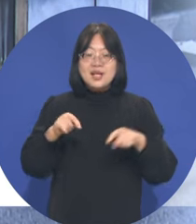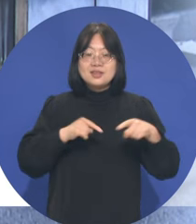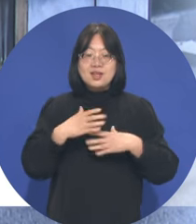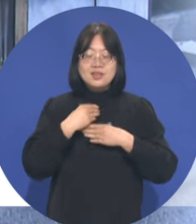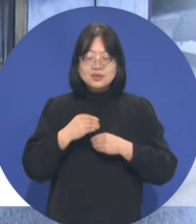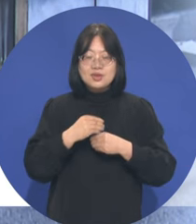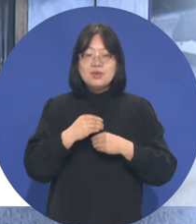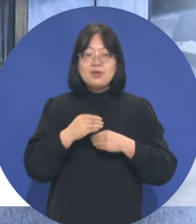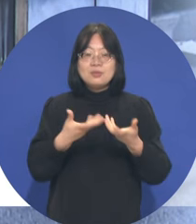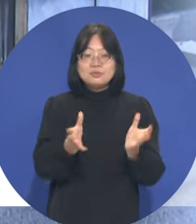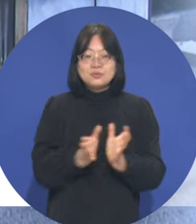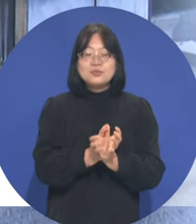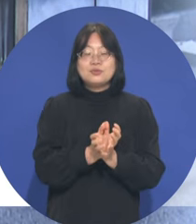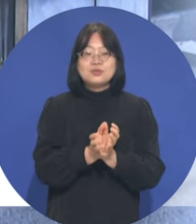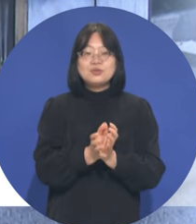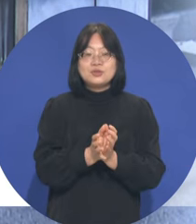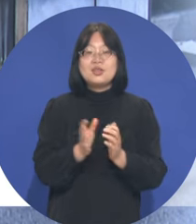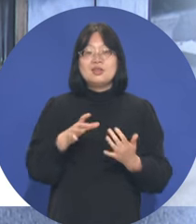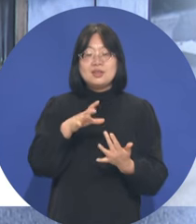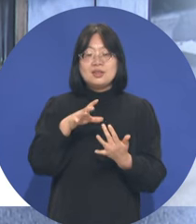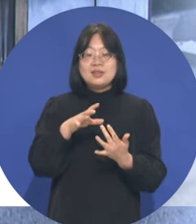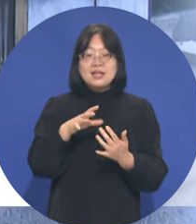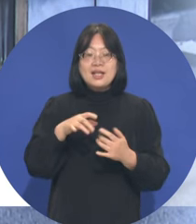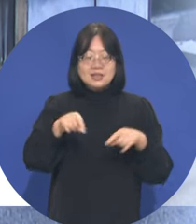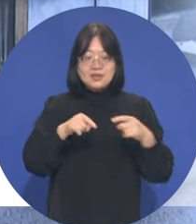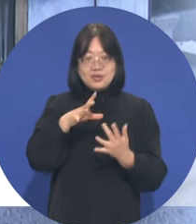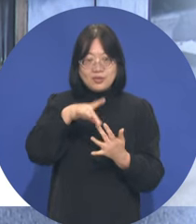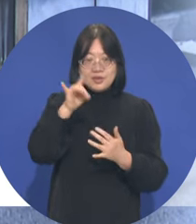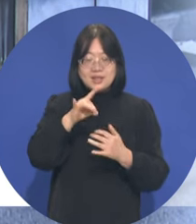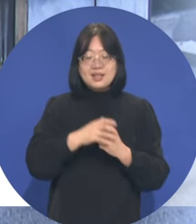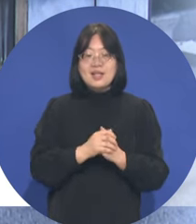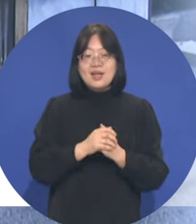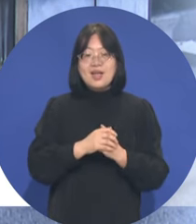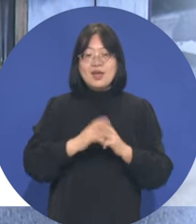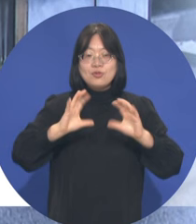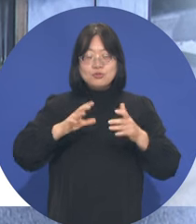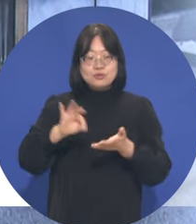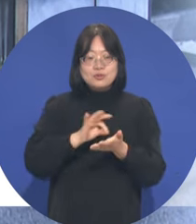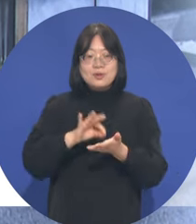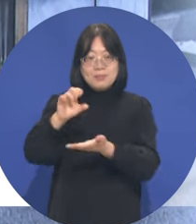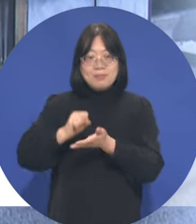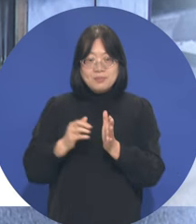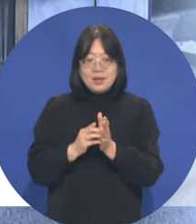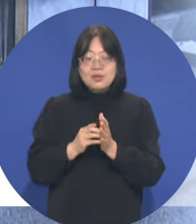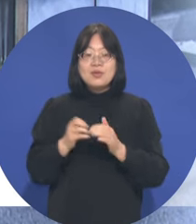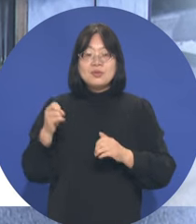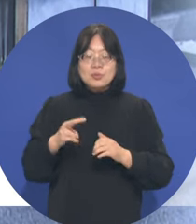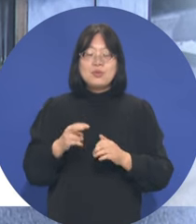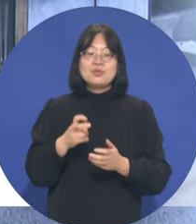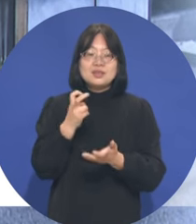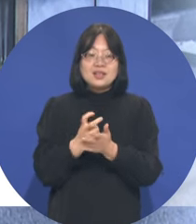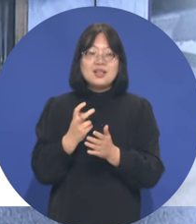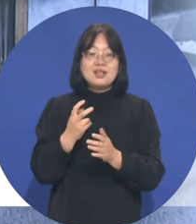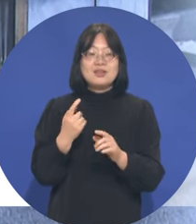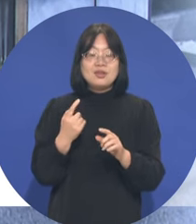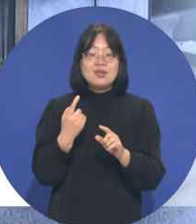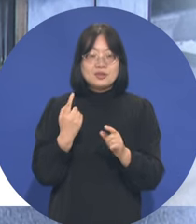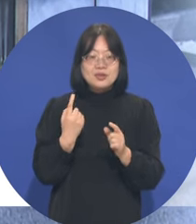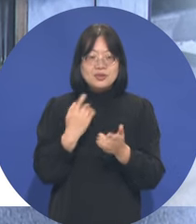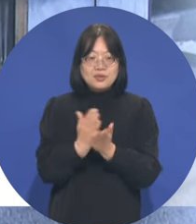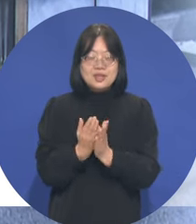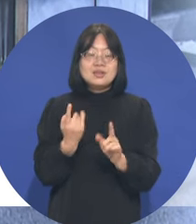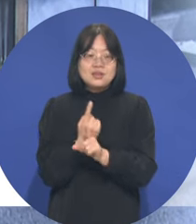확보하며 사업이 탄력을 받고 있습니다 빈집 정비에 속도를 내기 위해서 제도 개선에도 나서고 있는데요 자세한 내용